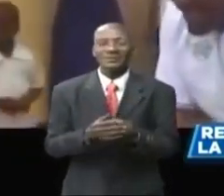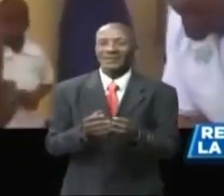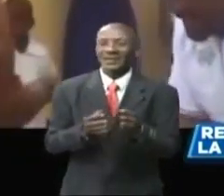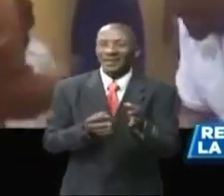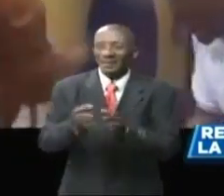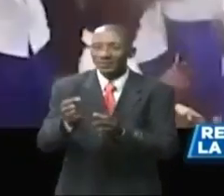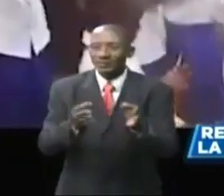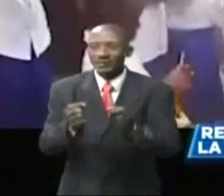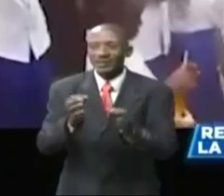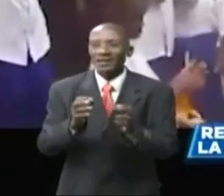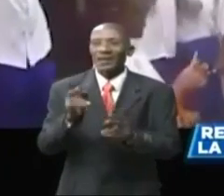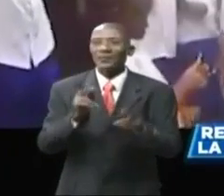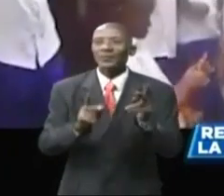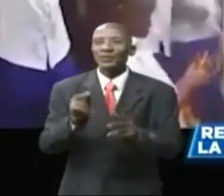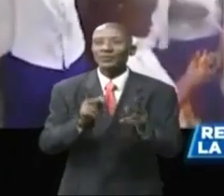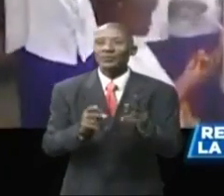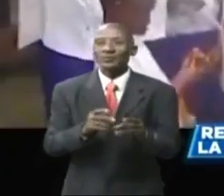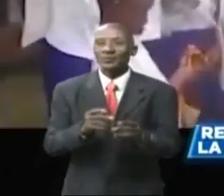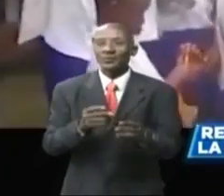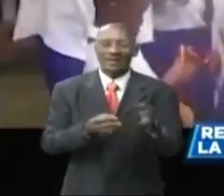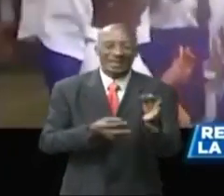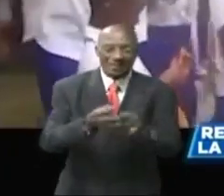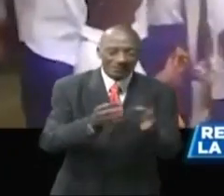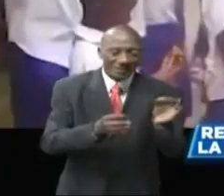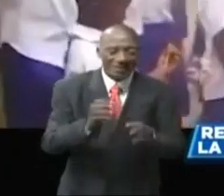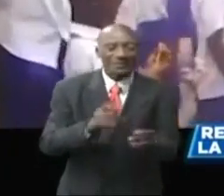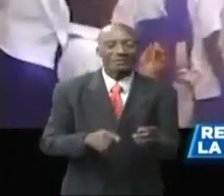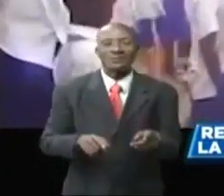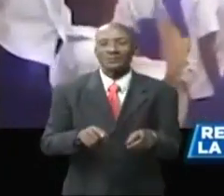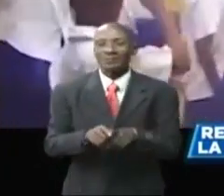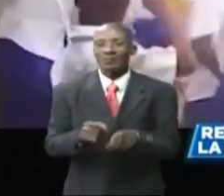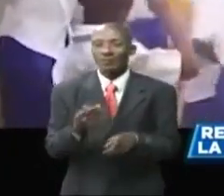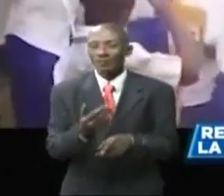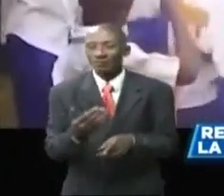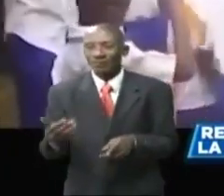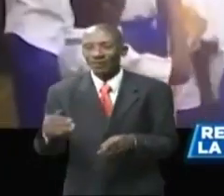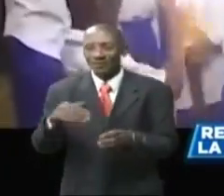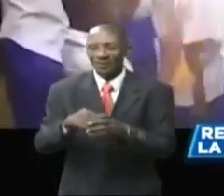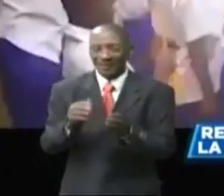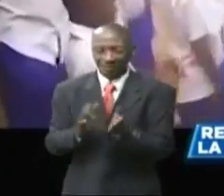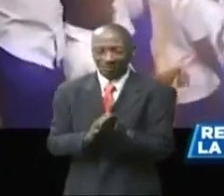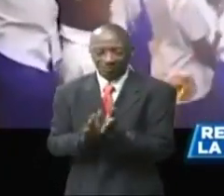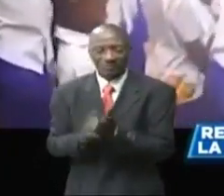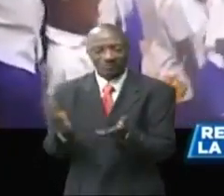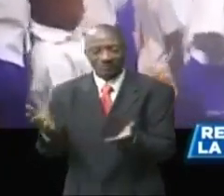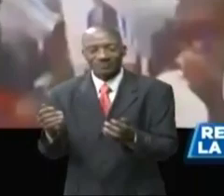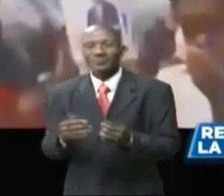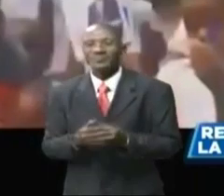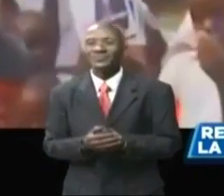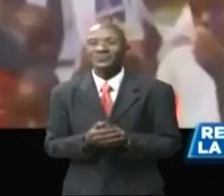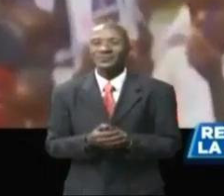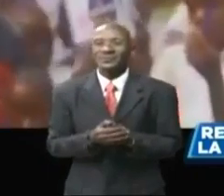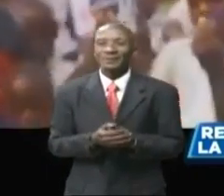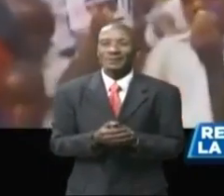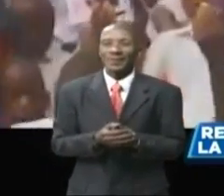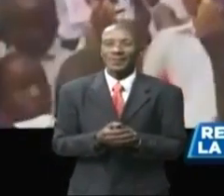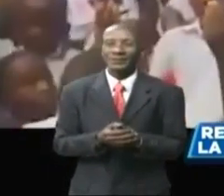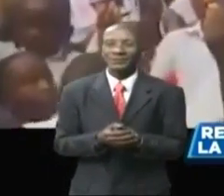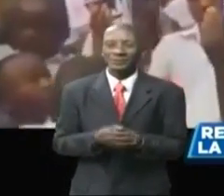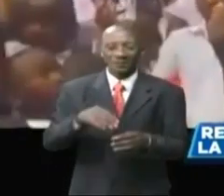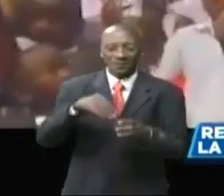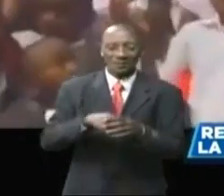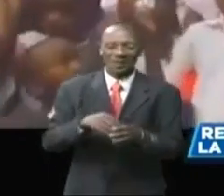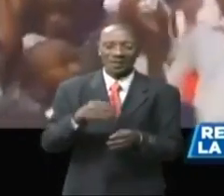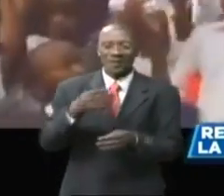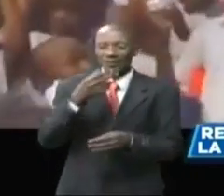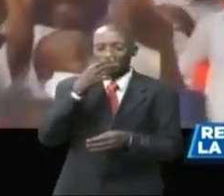de 40 orphelinats. Ici, au village Mwandakatana, dans le territoire de Kabari, dans la province du Sud Kivu, ces